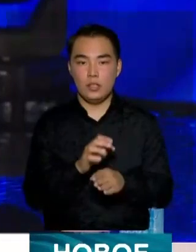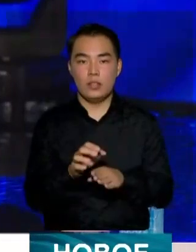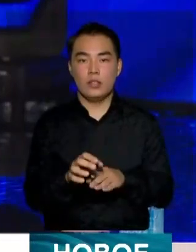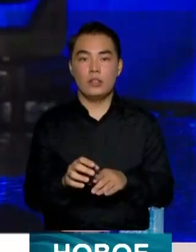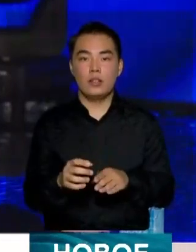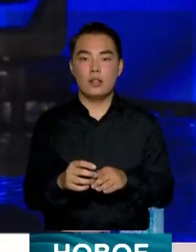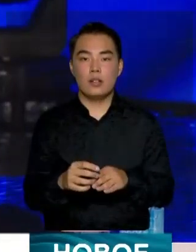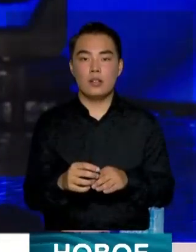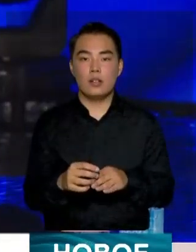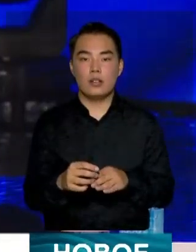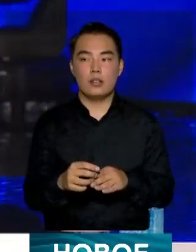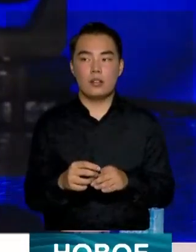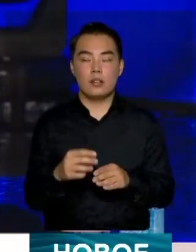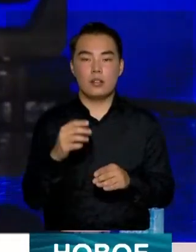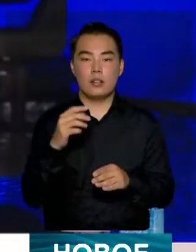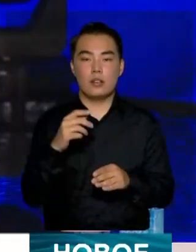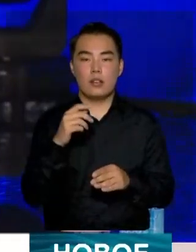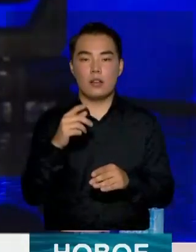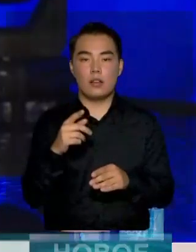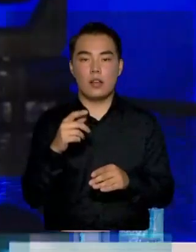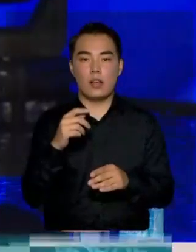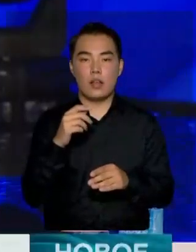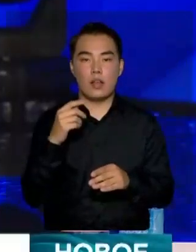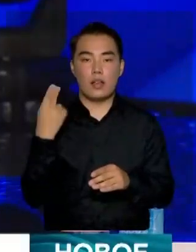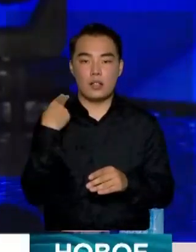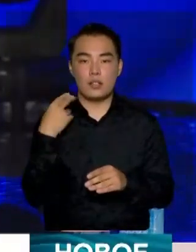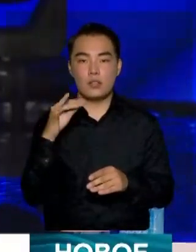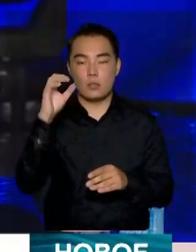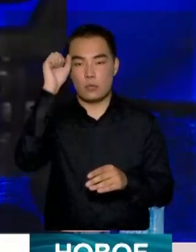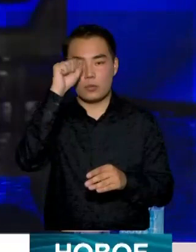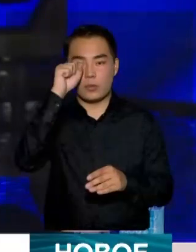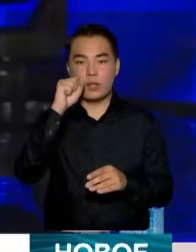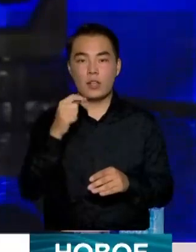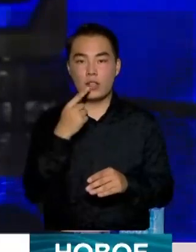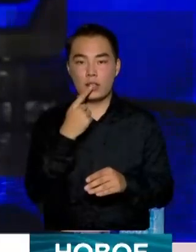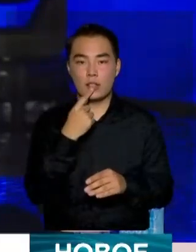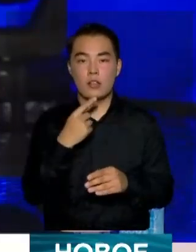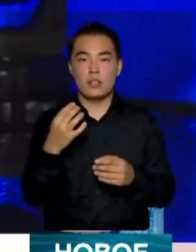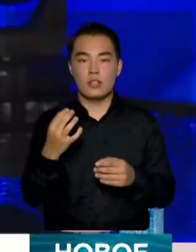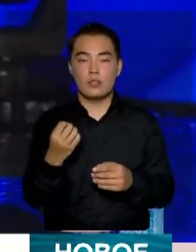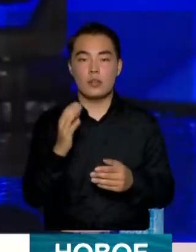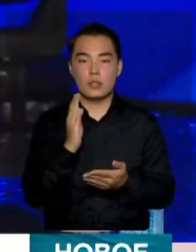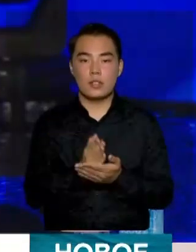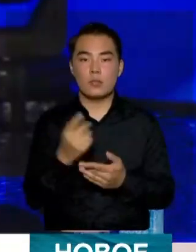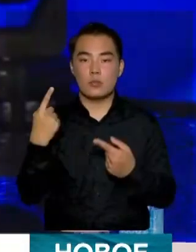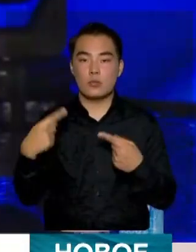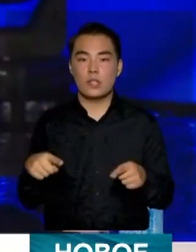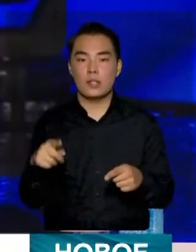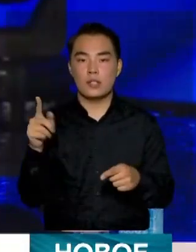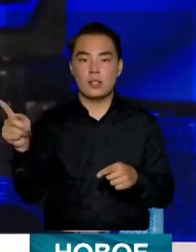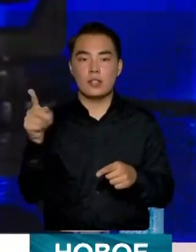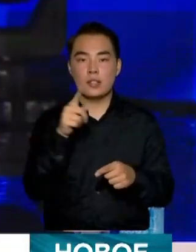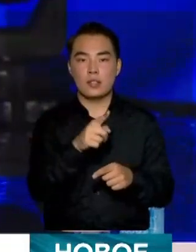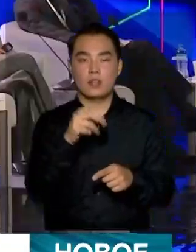– казахском, русском, английском, узбекском и кыргызском. У нас есть корреспонденты и в других странах. В планах укреплять связи с